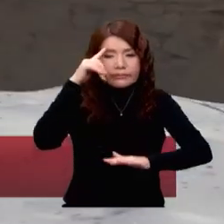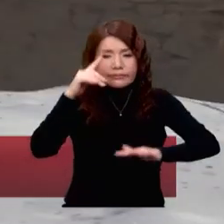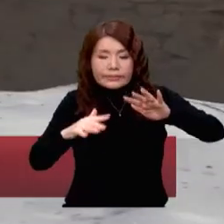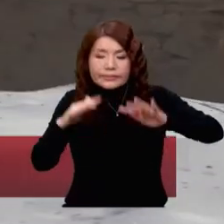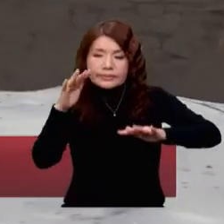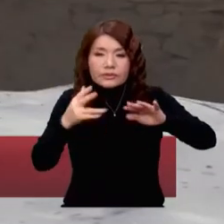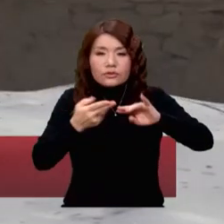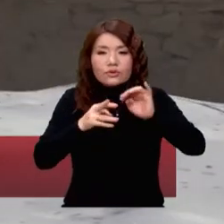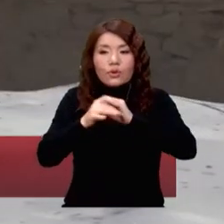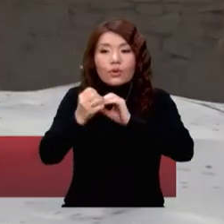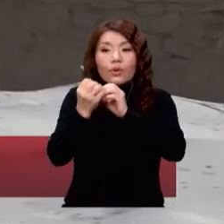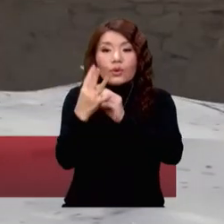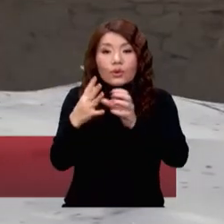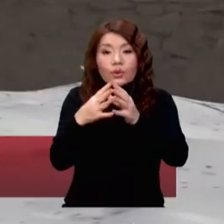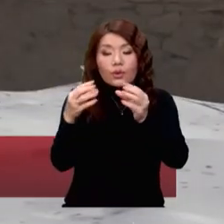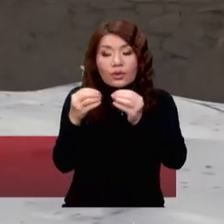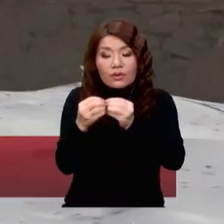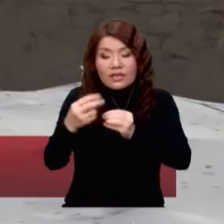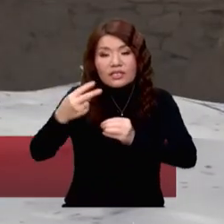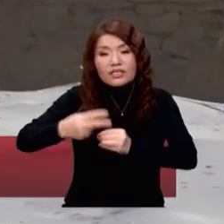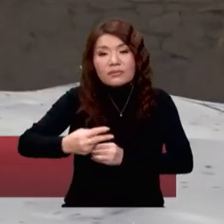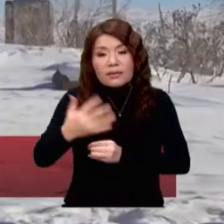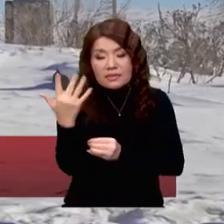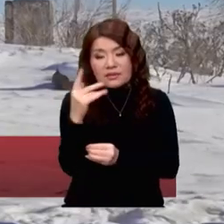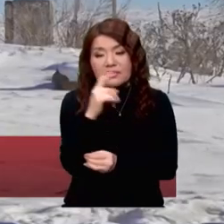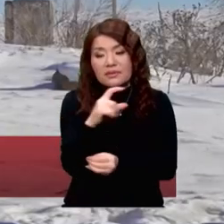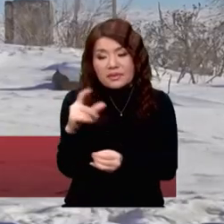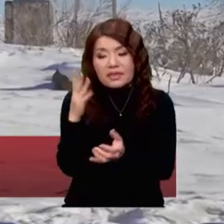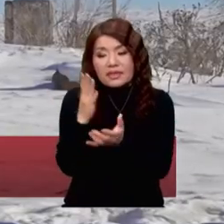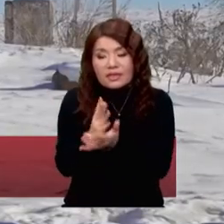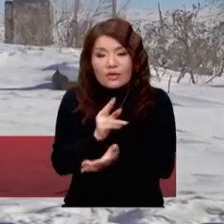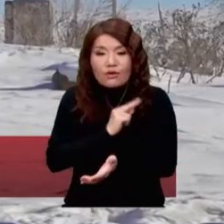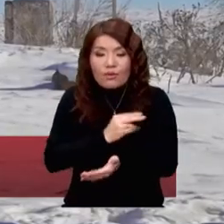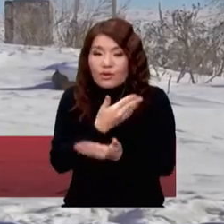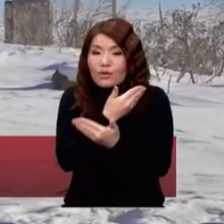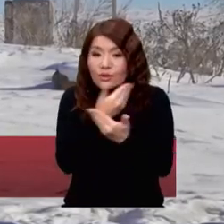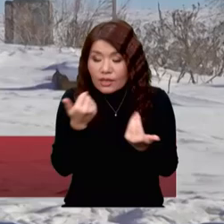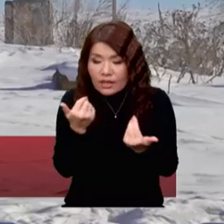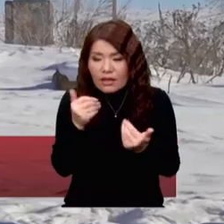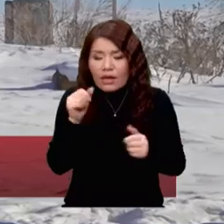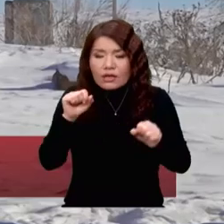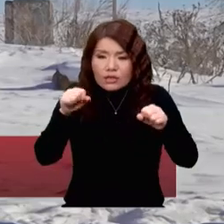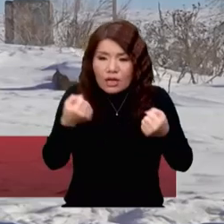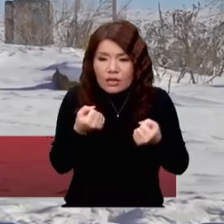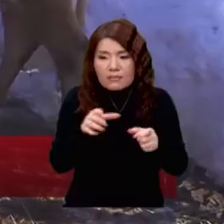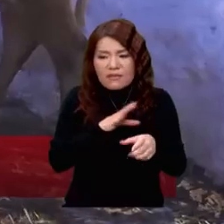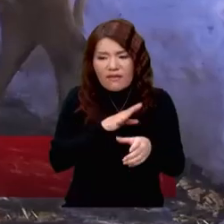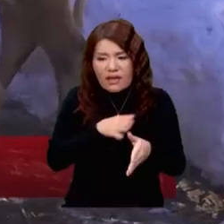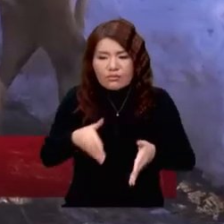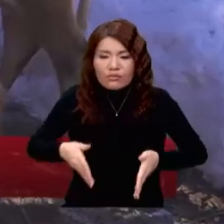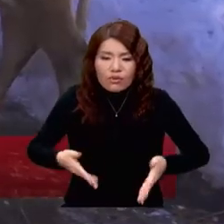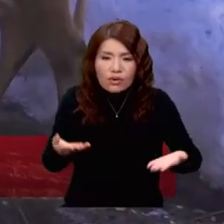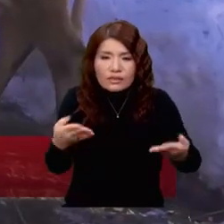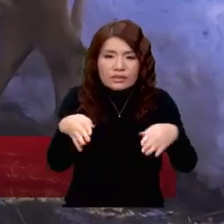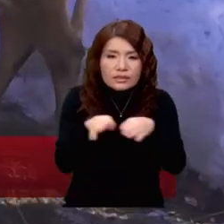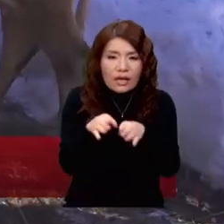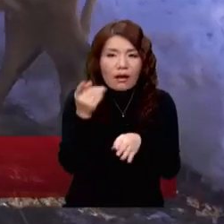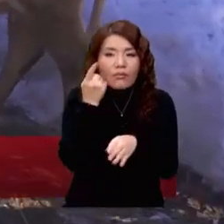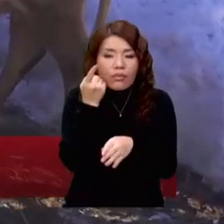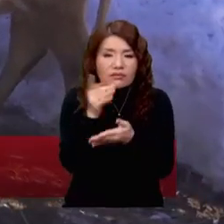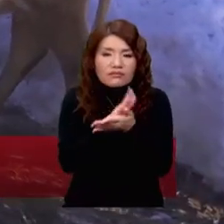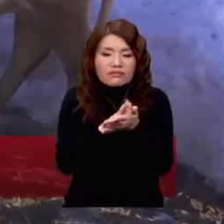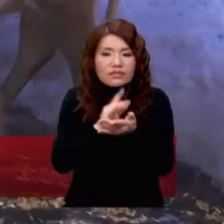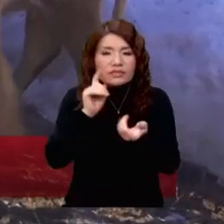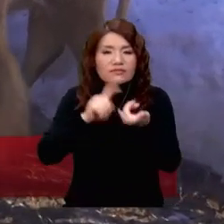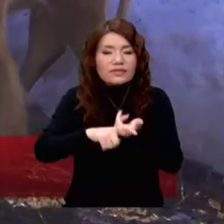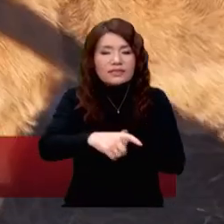Елді мекендегі 14 отбасында 25 жан бар. Жұмыс жоқ. Қыстың күні кейде жолда жабылып қалады. Ал ұялы байланыс жайлы айтудың